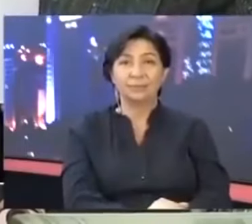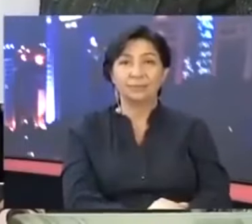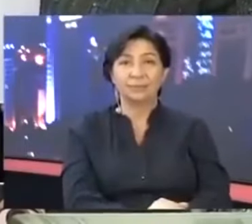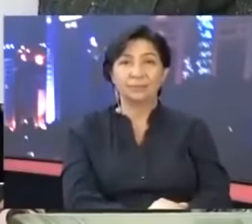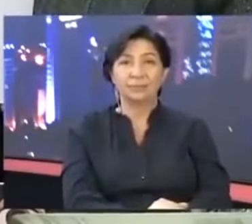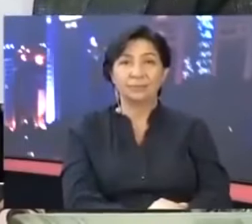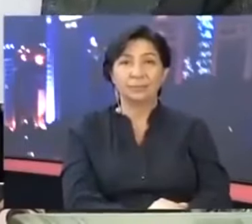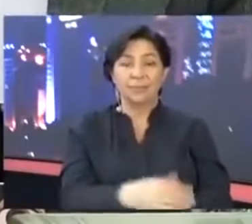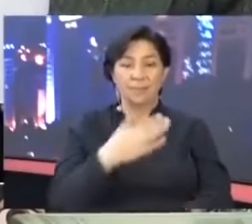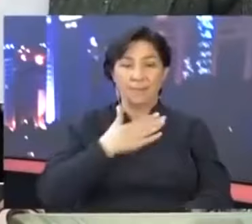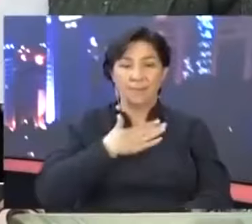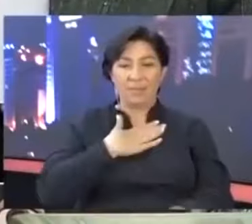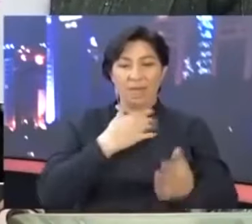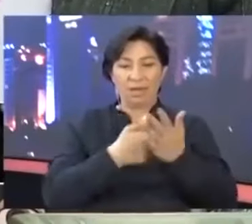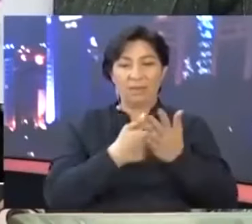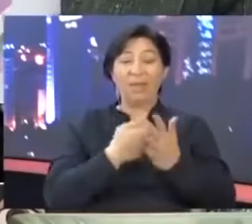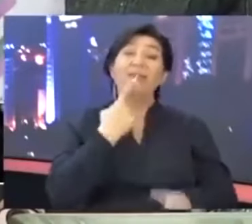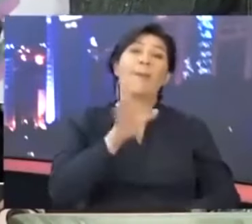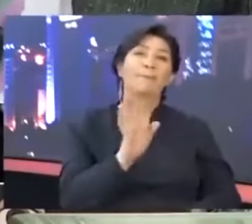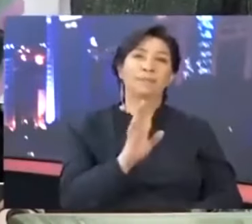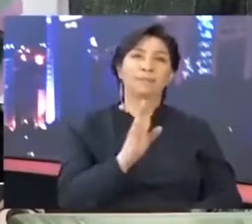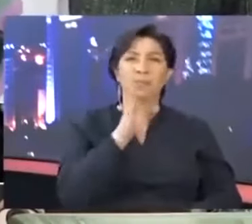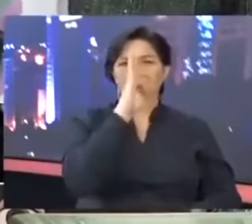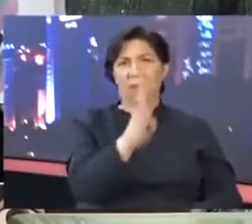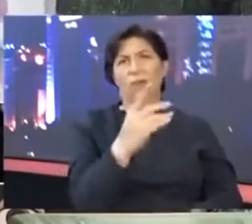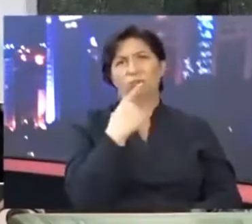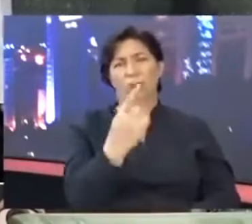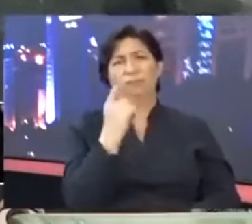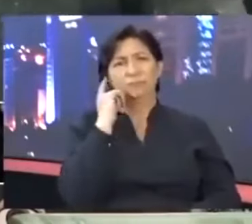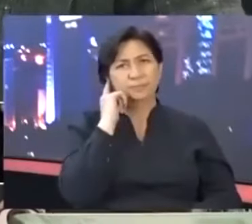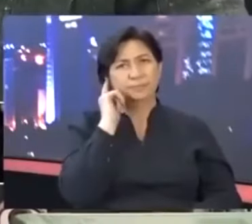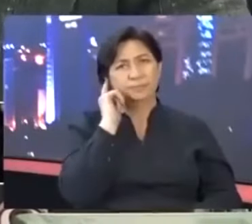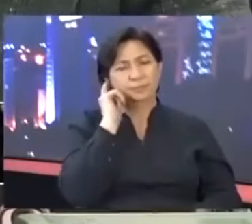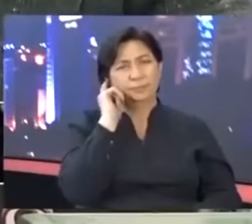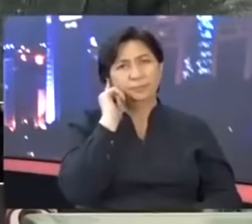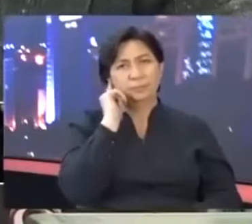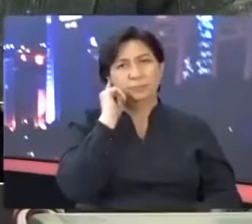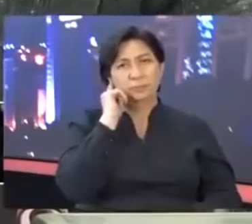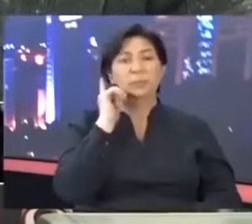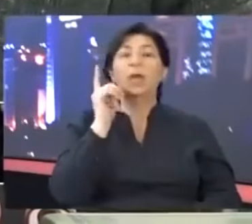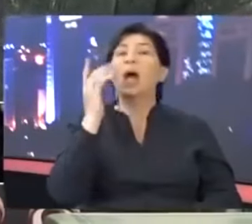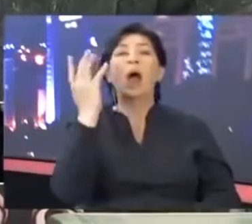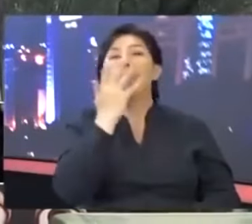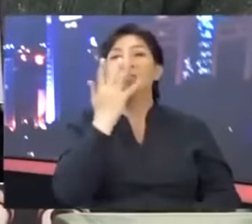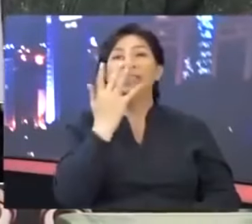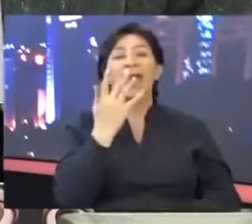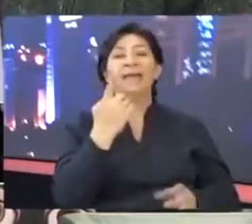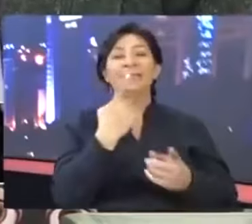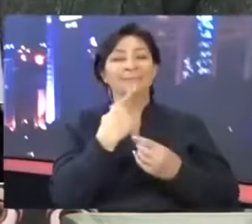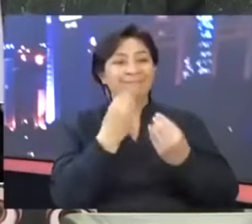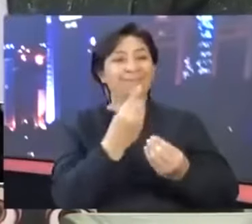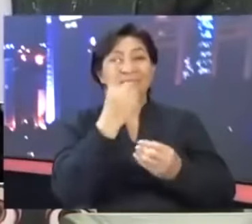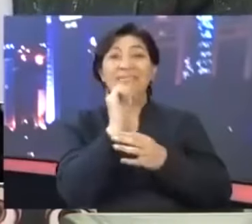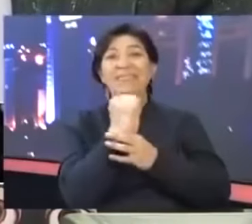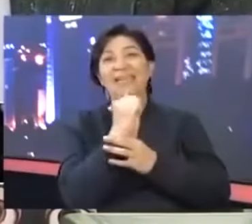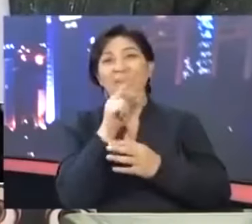eee benim adıma demem direkt söylerim şimdi bu Arapçada iltifat sanatı denen bir sanat da var Yani bu geç Onan Z